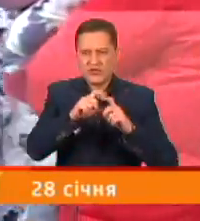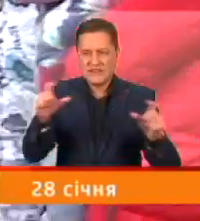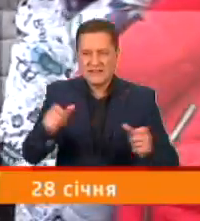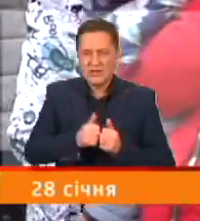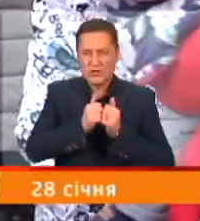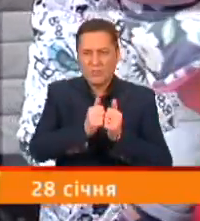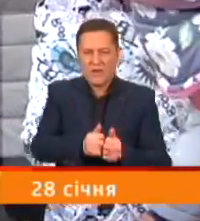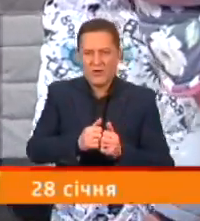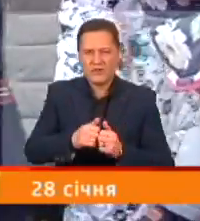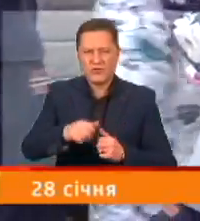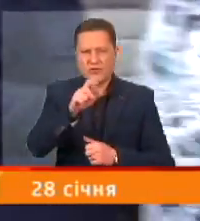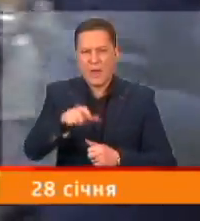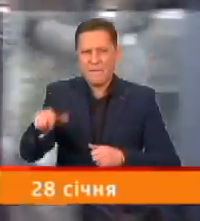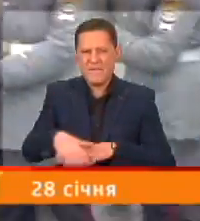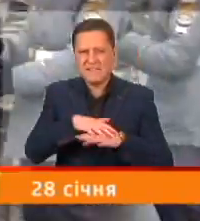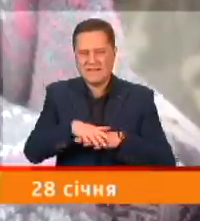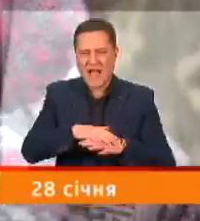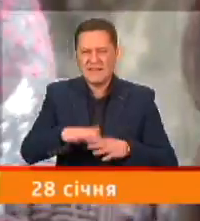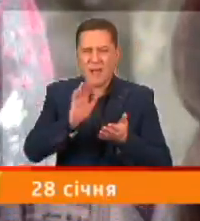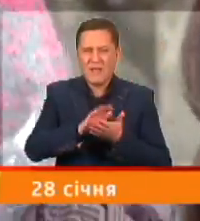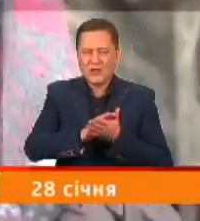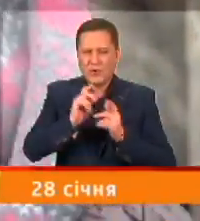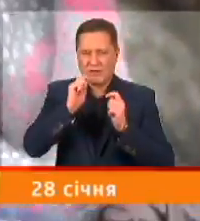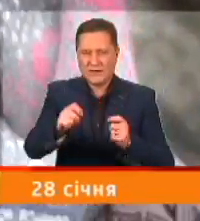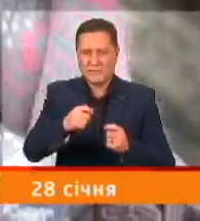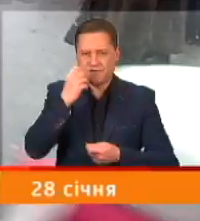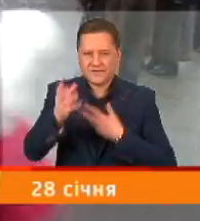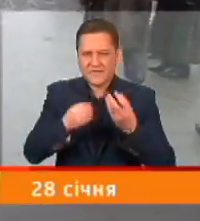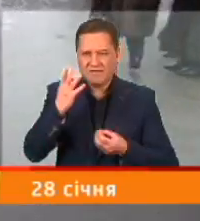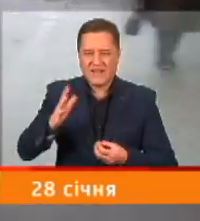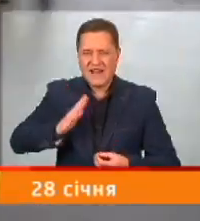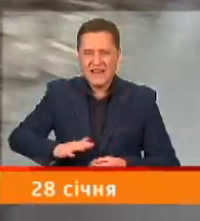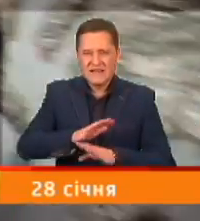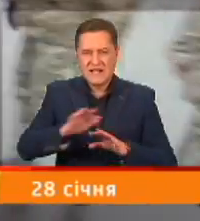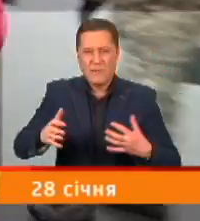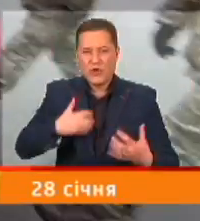юрми містян, аплодують, дарують квіти і не стримують емоцій.